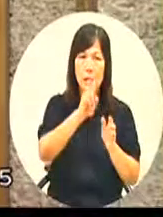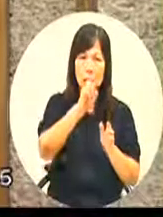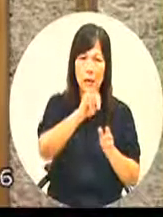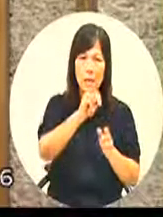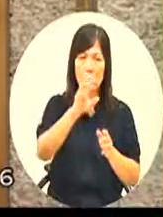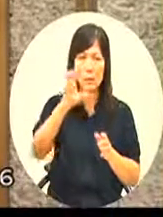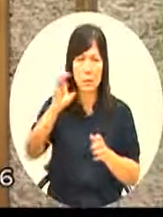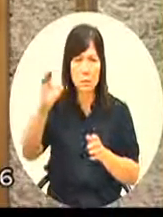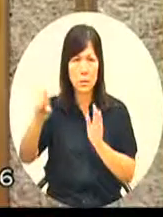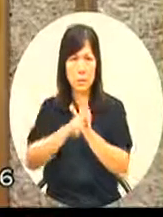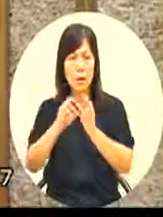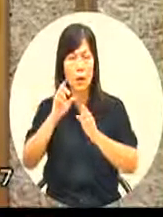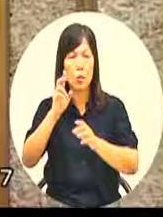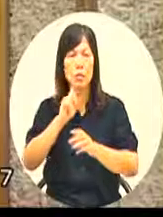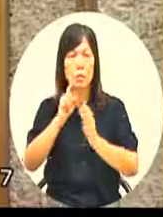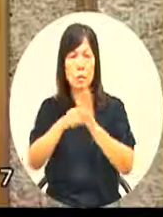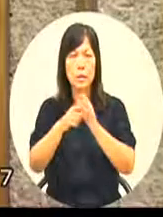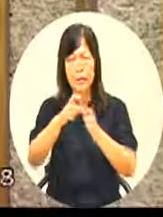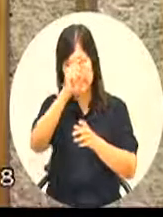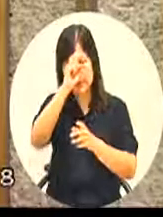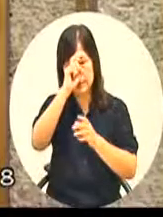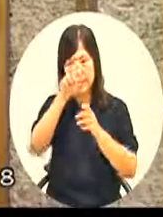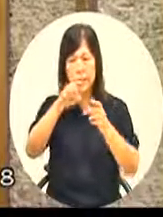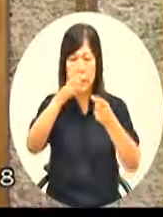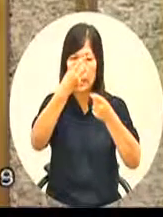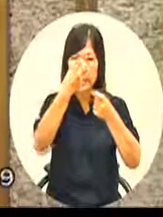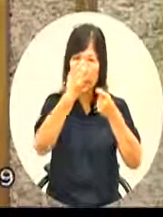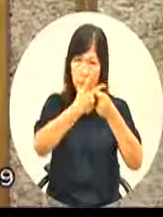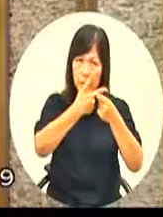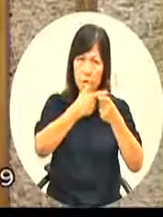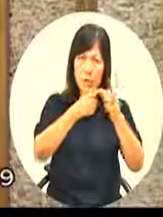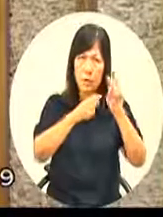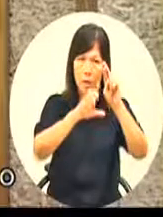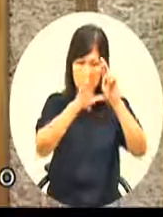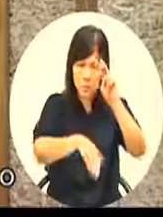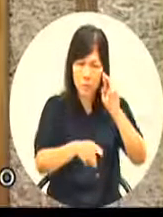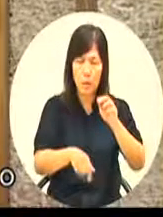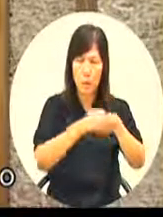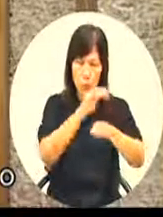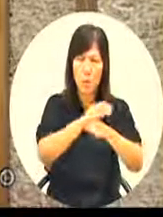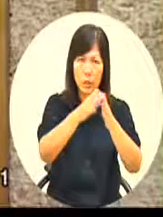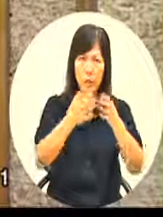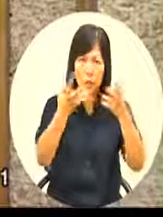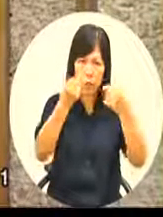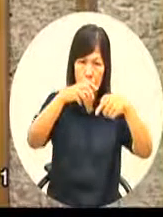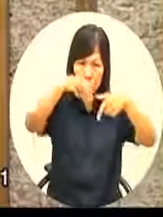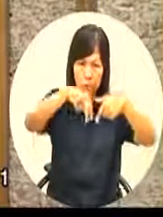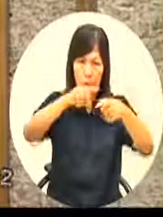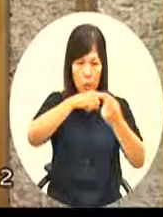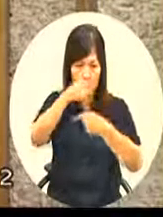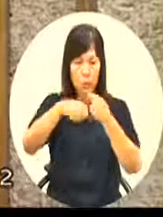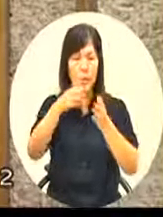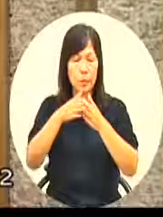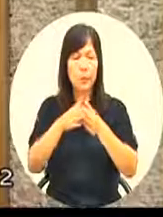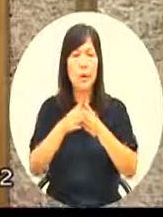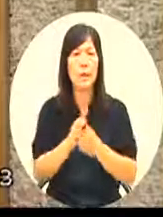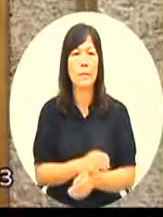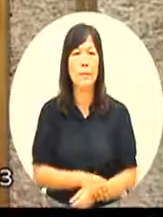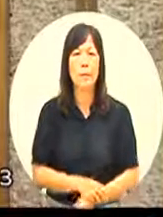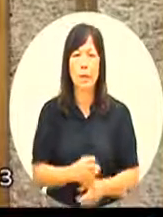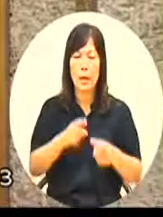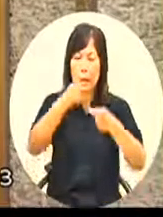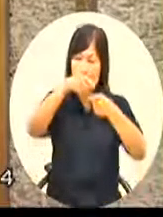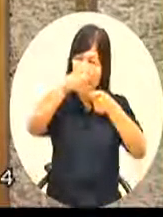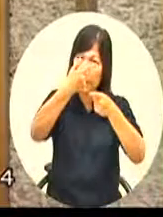所宣示的是要求在106年底好完成这个数位化的转换。